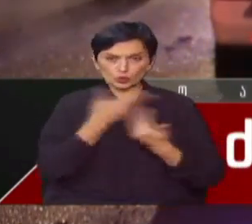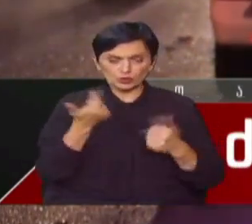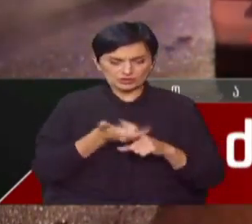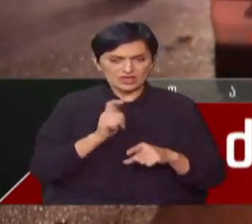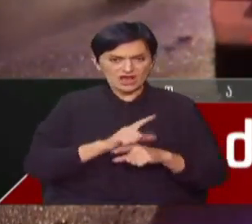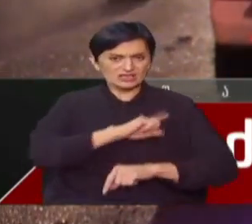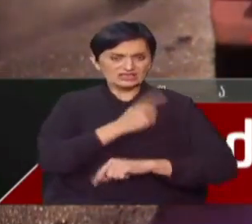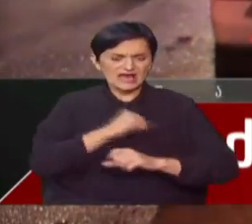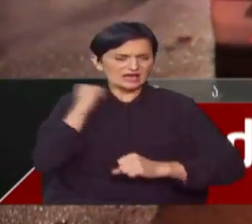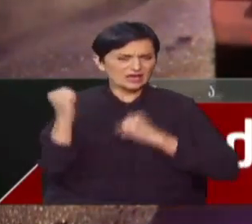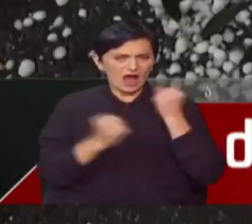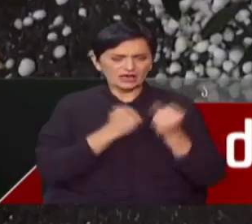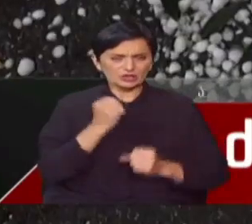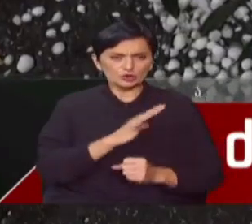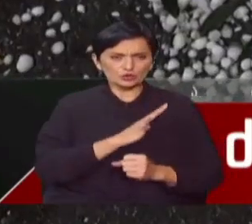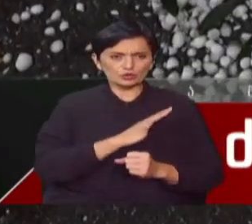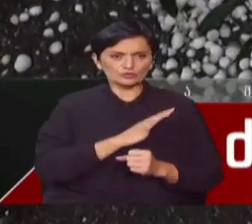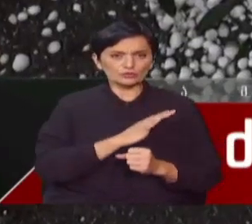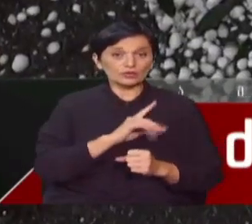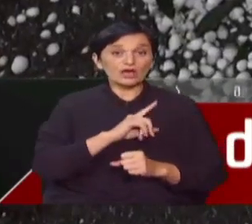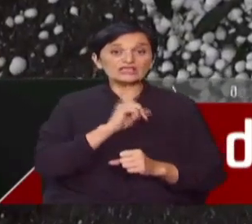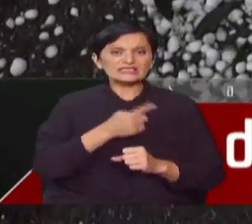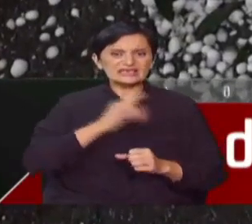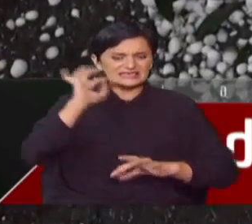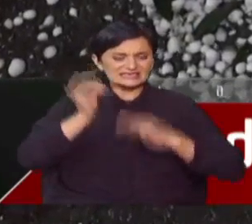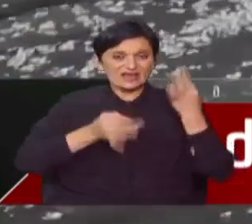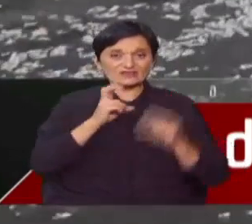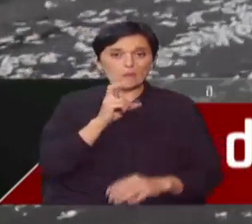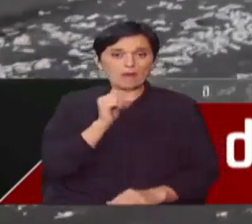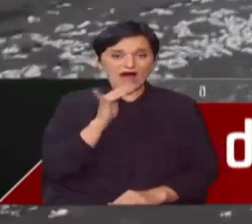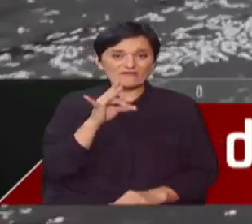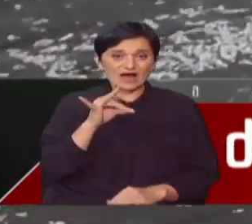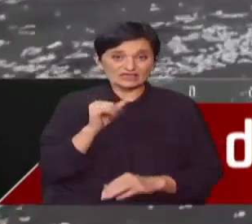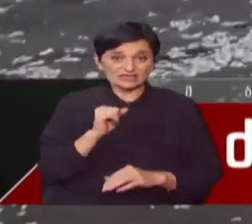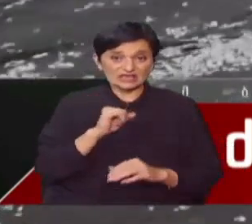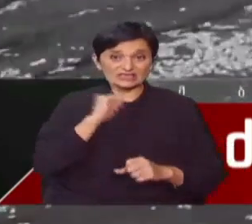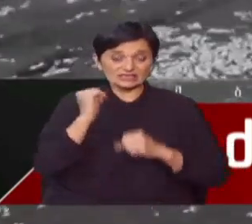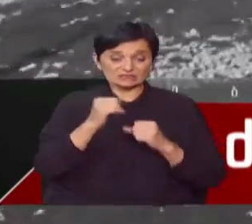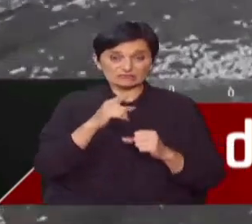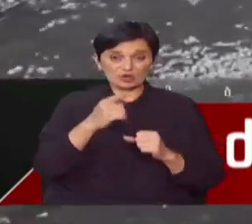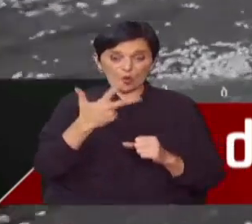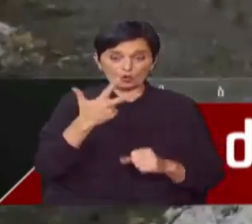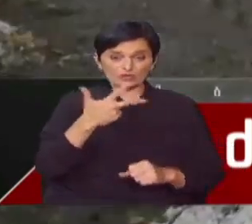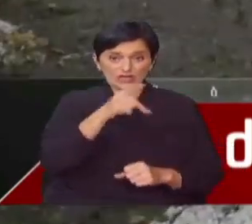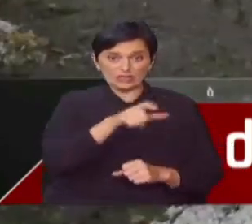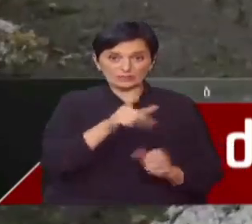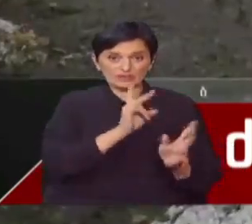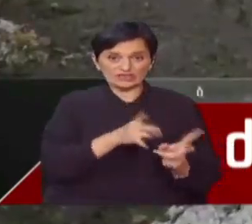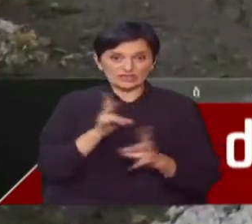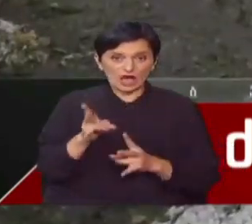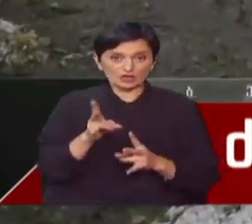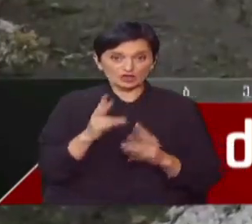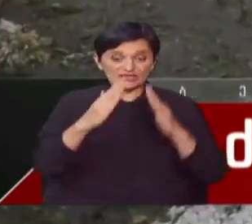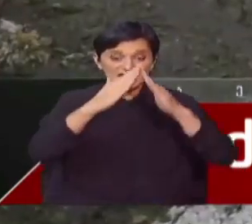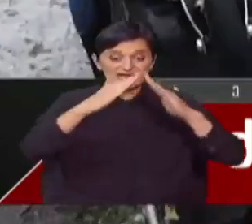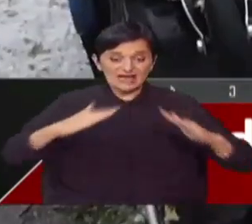Ძალიან ძლიერი ქარი იყო. Ძლიერი სიტყვა იყო ბავარიაში, სადაც ძლიერი ქარი შედეგად 30 ადამიანი დაშავდა. ისინი